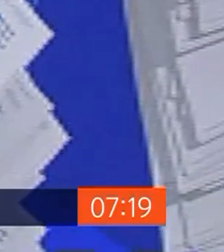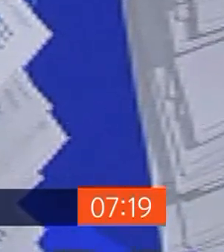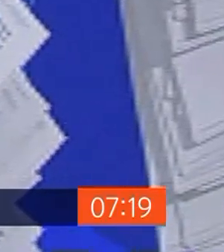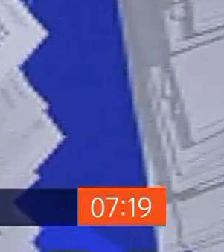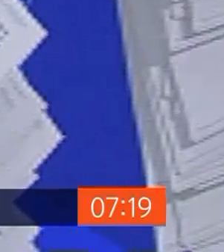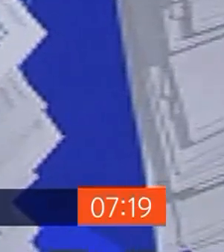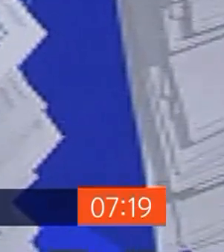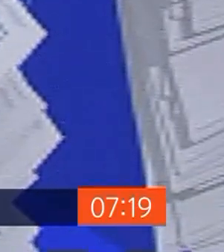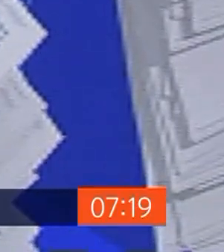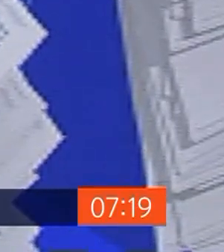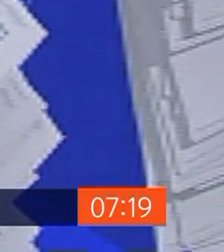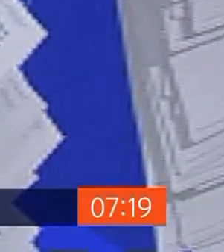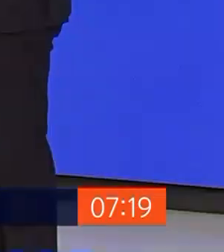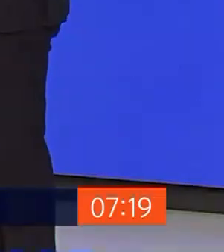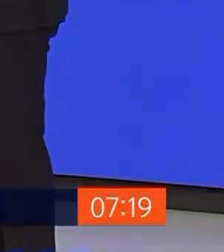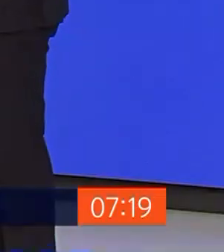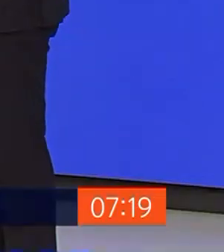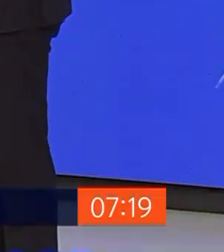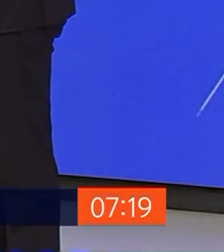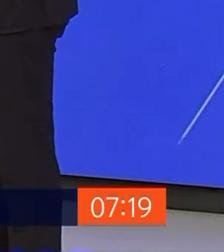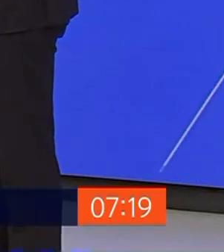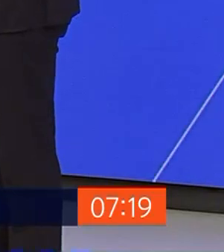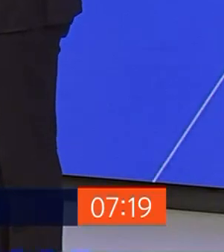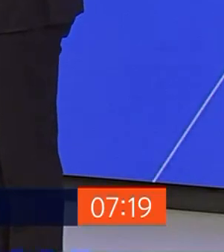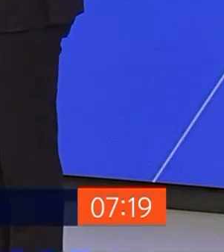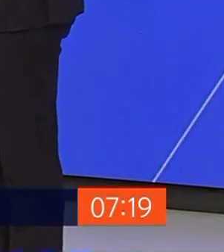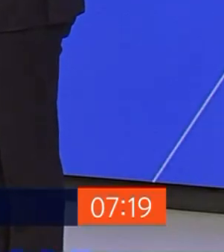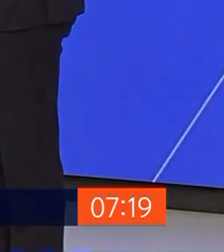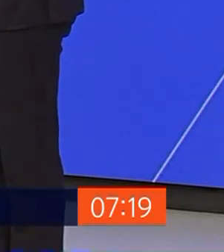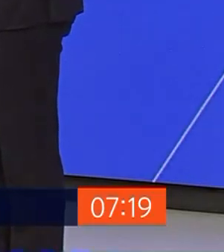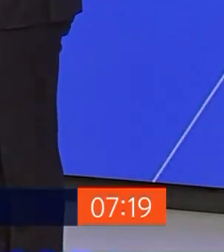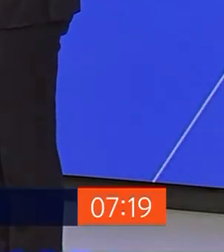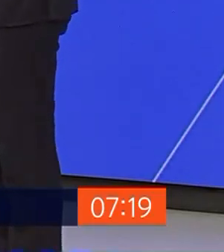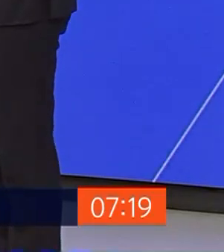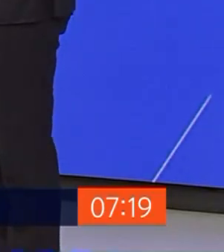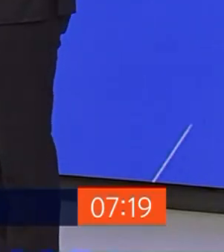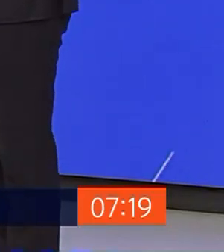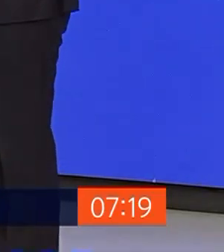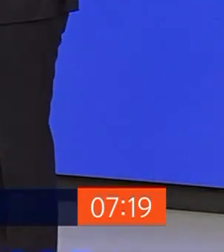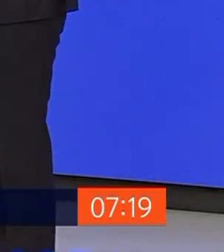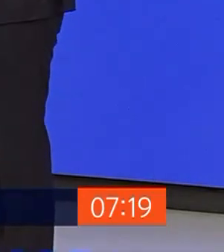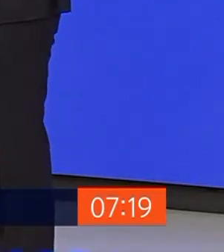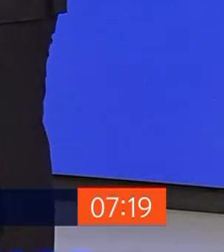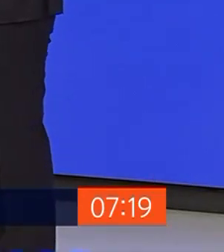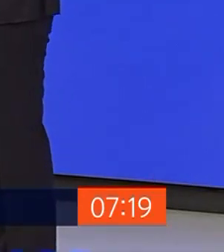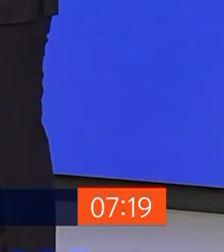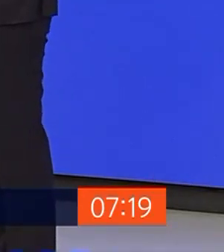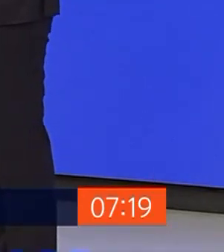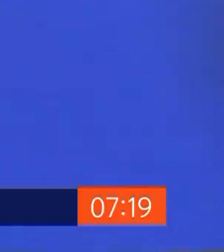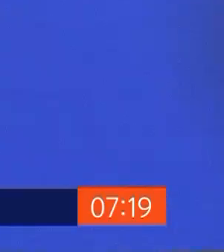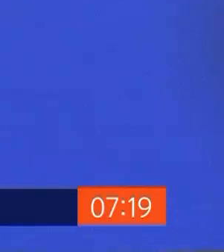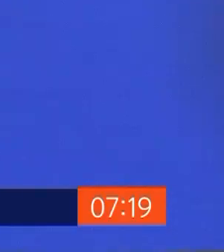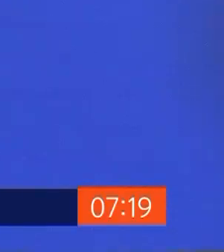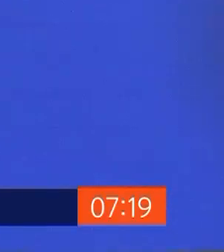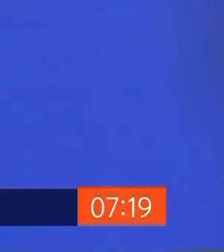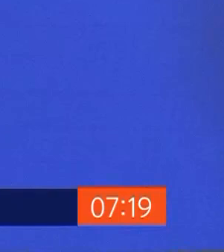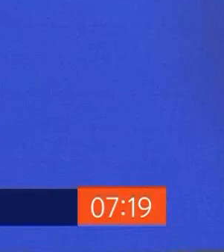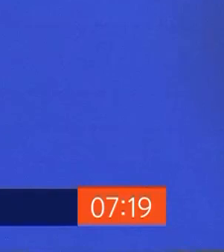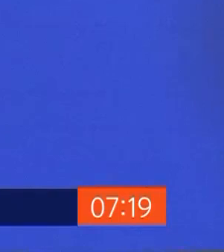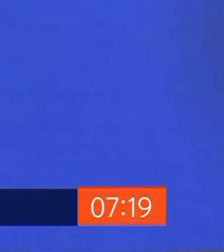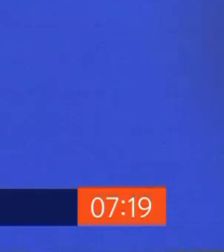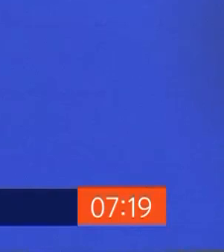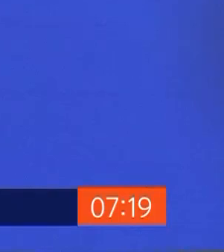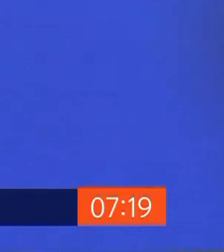시간입니다. 안녕하세요. 안녕하세요. 네, 오늘 첫 소식부터 전해주시죠. 네, 이재명 더불어민주당 대표가 작년 대선에서 청년